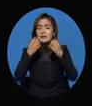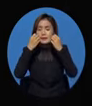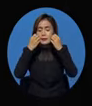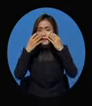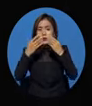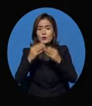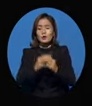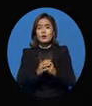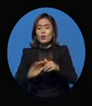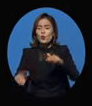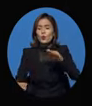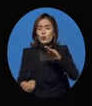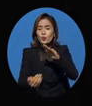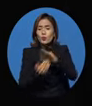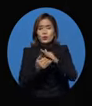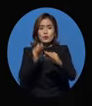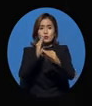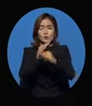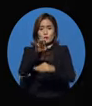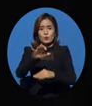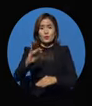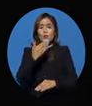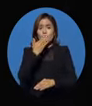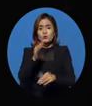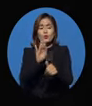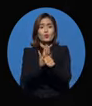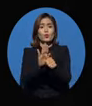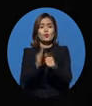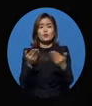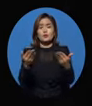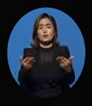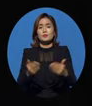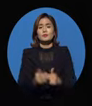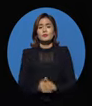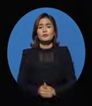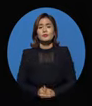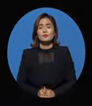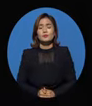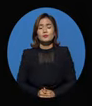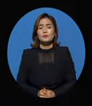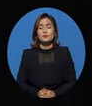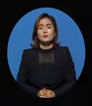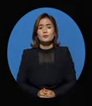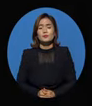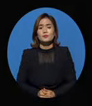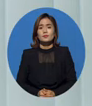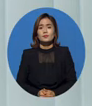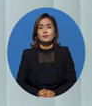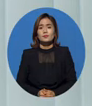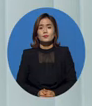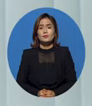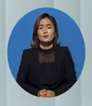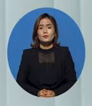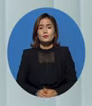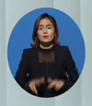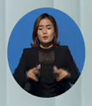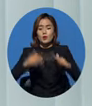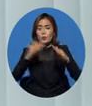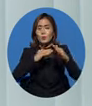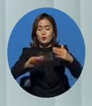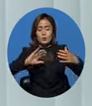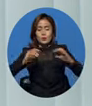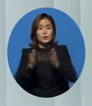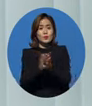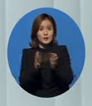첨단산업의 메카로 발전할 수 있도록 뒷받침 해 나가겠습니다 감사합니다 4 이제 본격적인